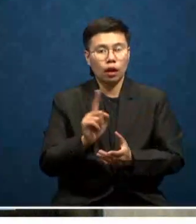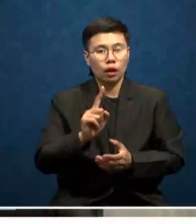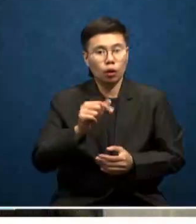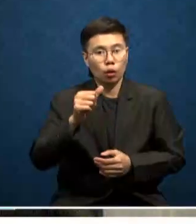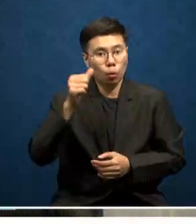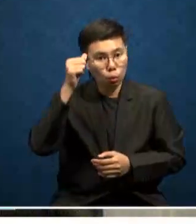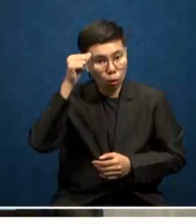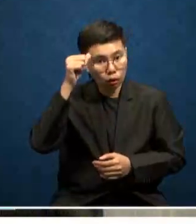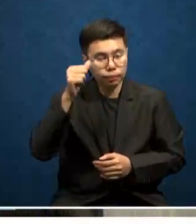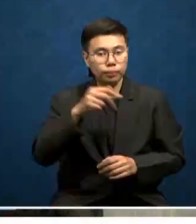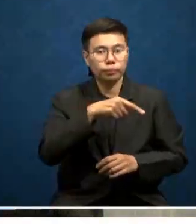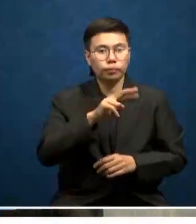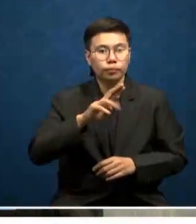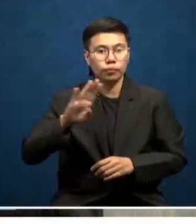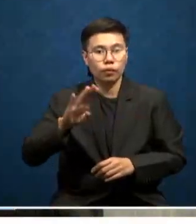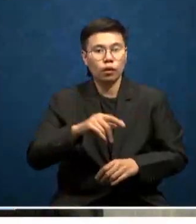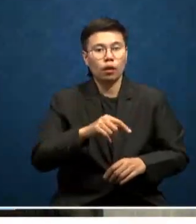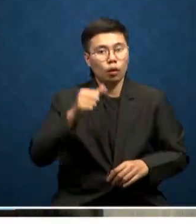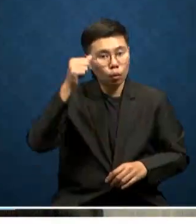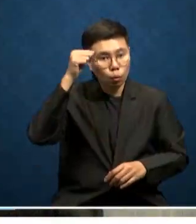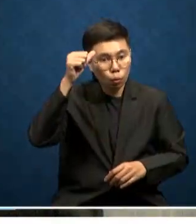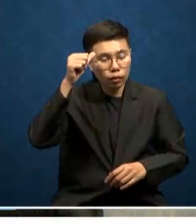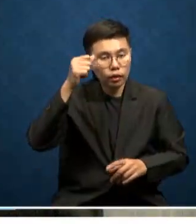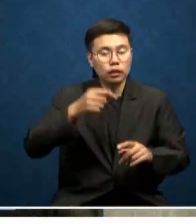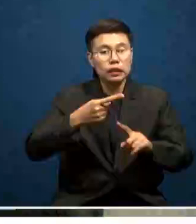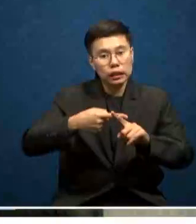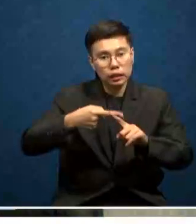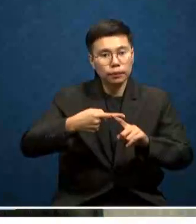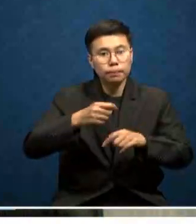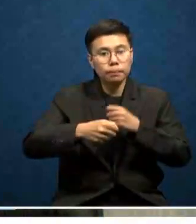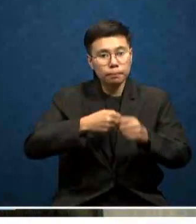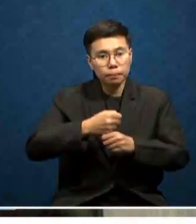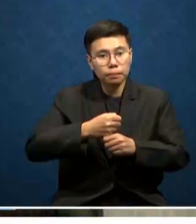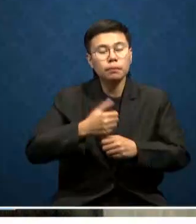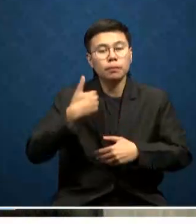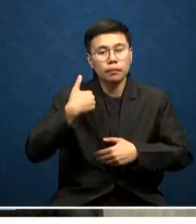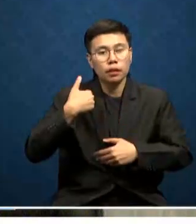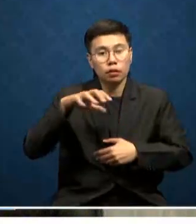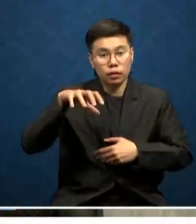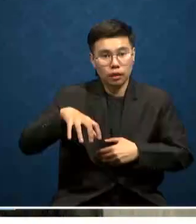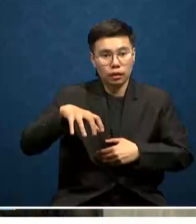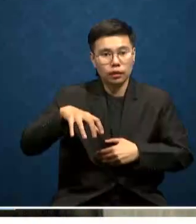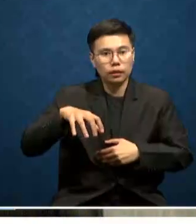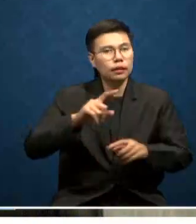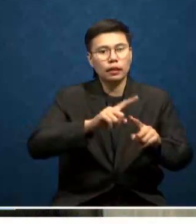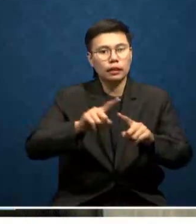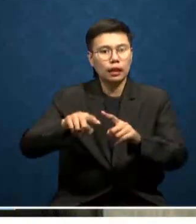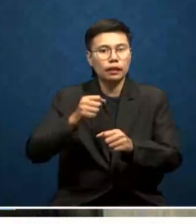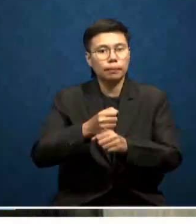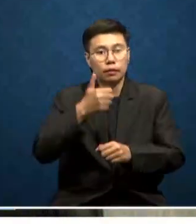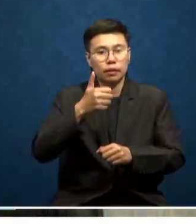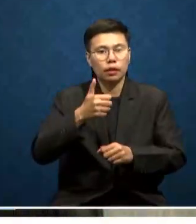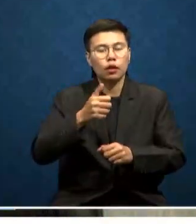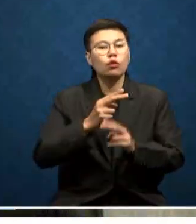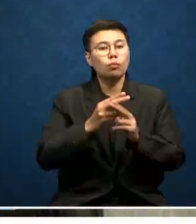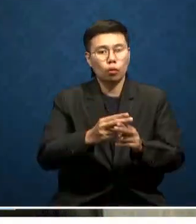ซึ่งมีพระราชบัญญัติว่าด้วยกำหนดระยะเวลาในกระบวนการยุติธรรมซึ่งหลายหน่วยงานทำได้ดีนะโดยเฉพาะทาง